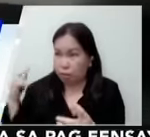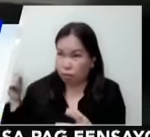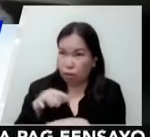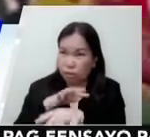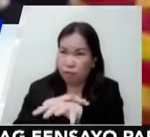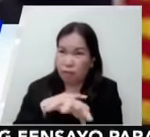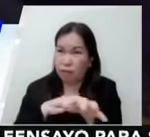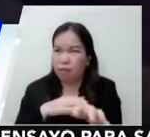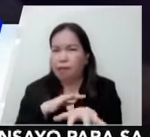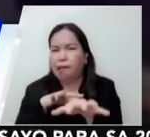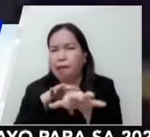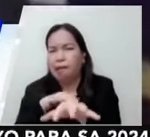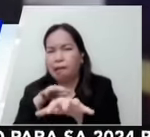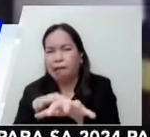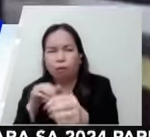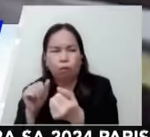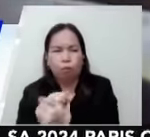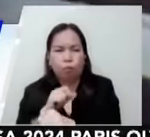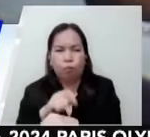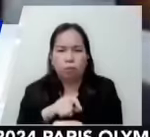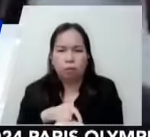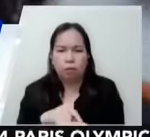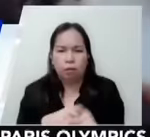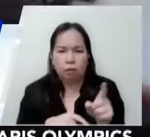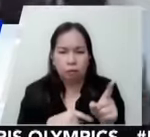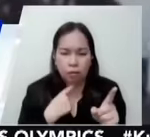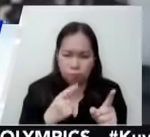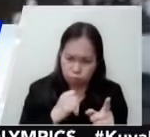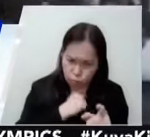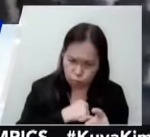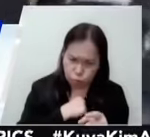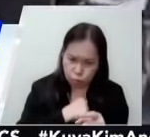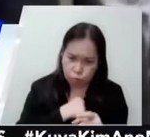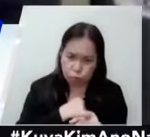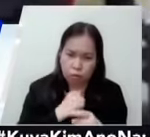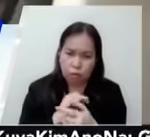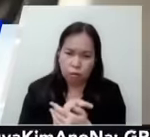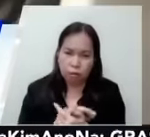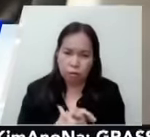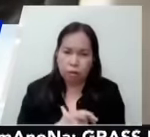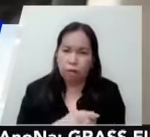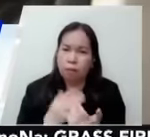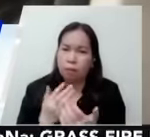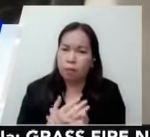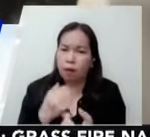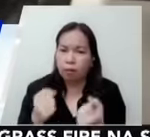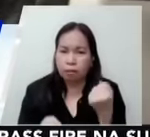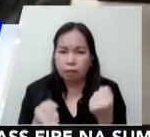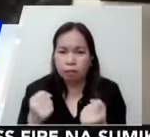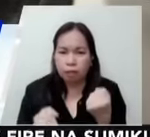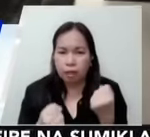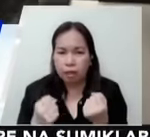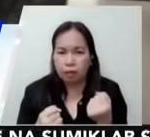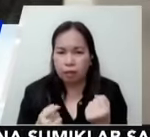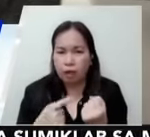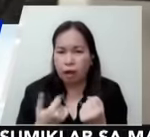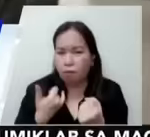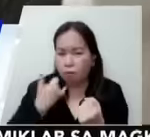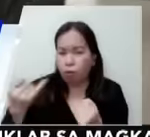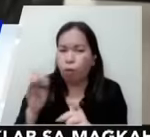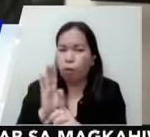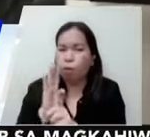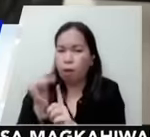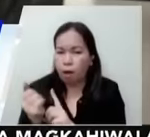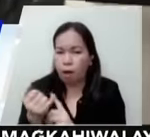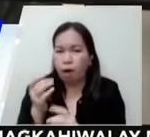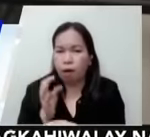na oras. Humingi po kami ng pasensya. Dahil bagong driver po ng ambulance, may tawag lang po sa barangay namin na pipikapin ngayon na